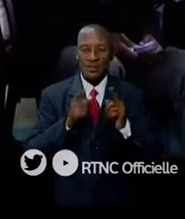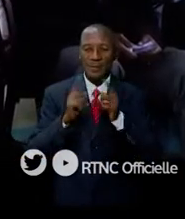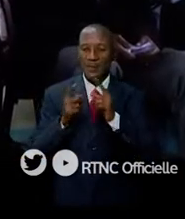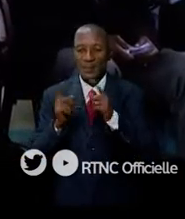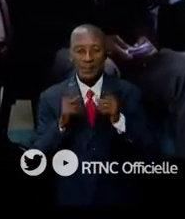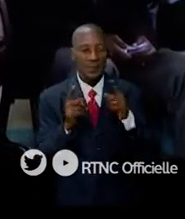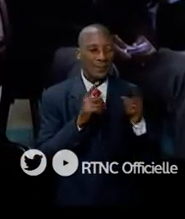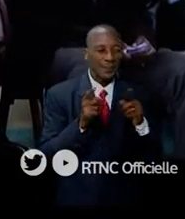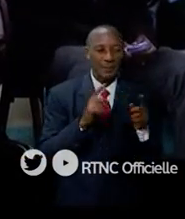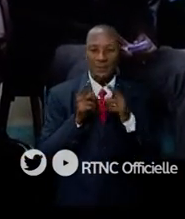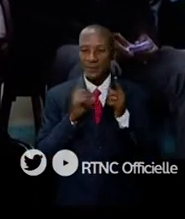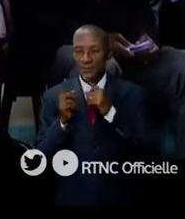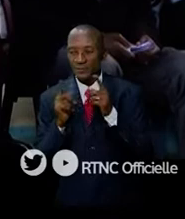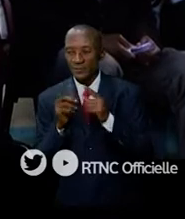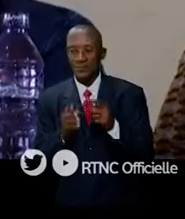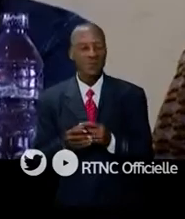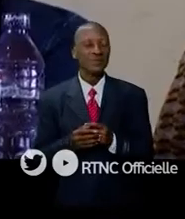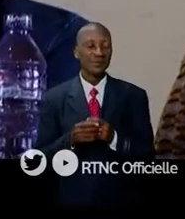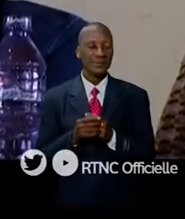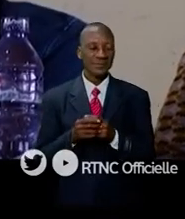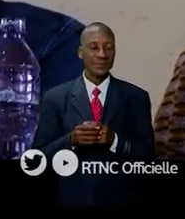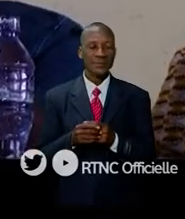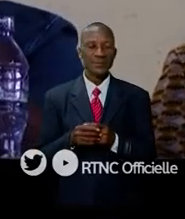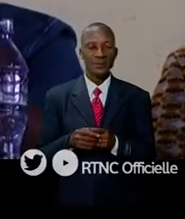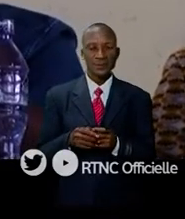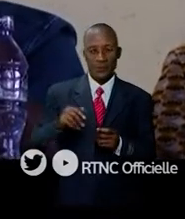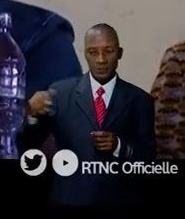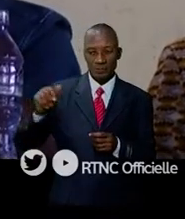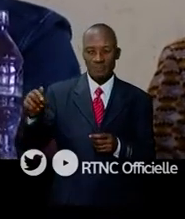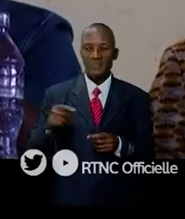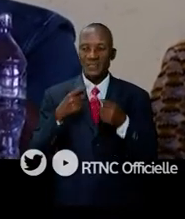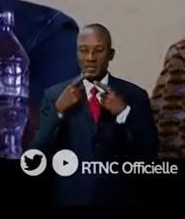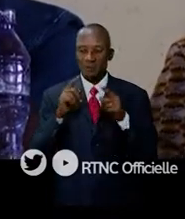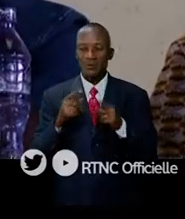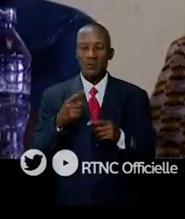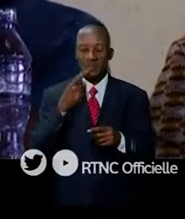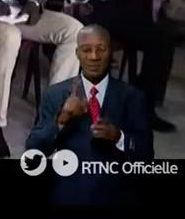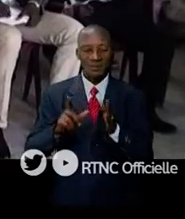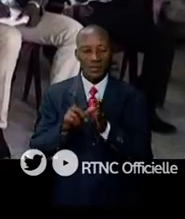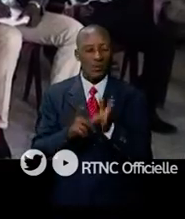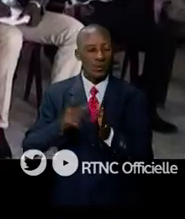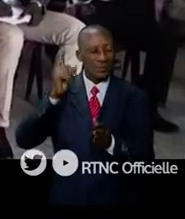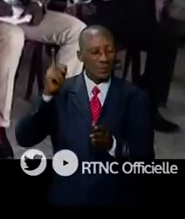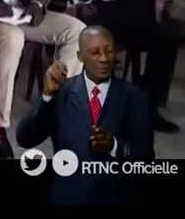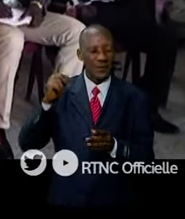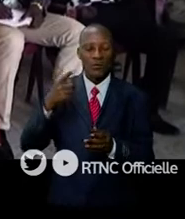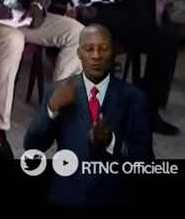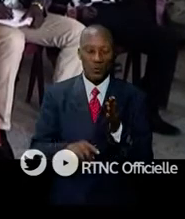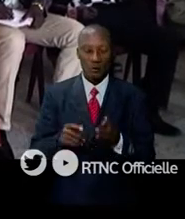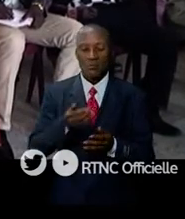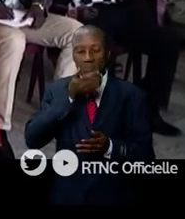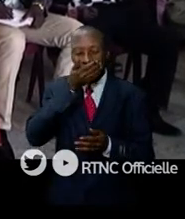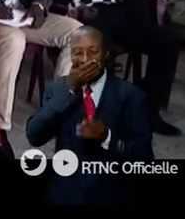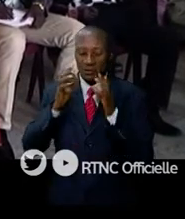numéro 1 de l'EPST dans la ville-province Kinshasa, a fait le rappel de toutes ces mesures préventives, à savoir le port des